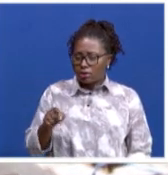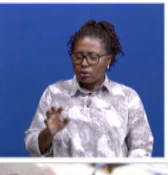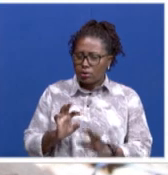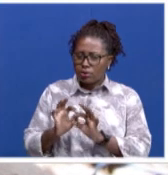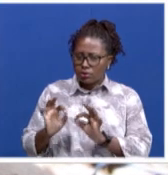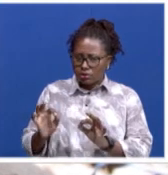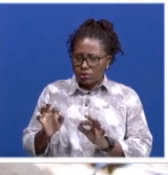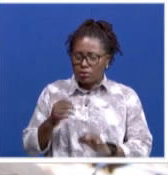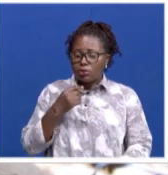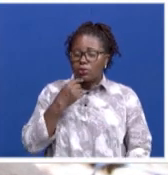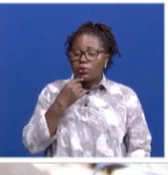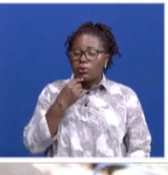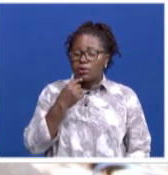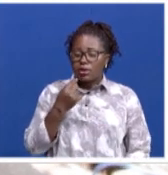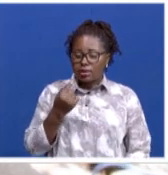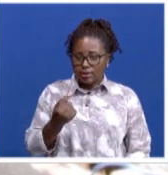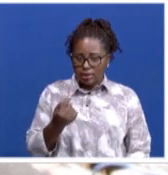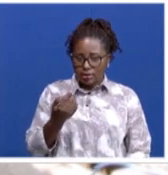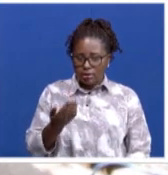nemaa na